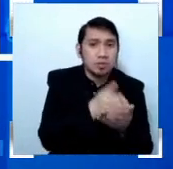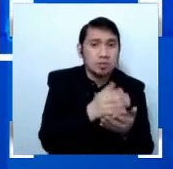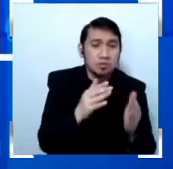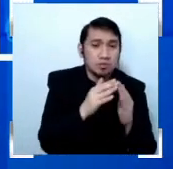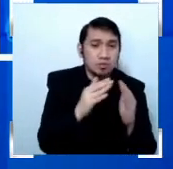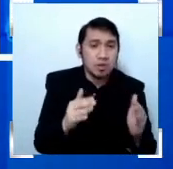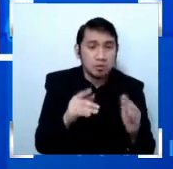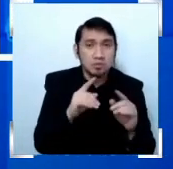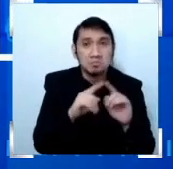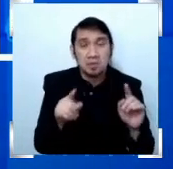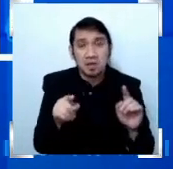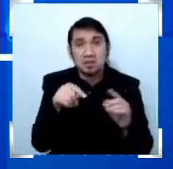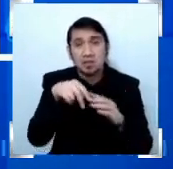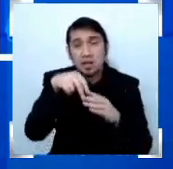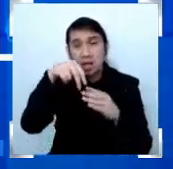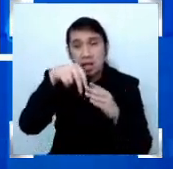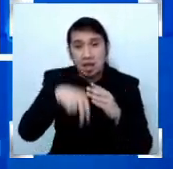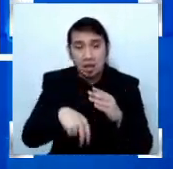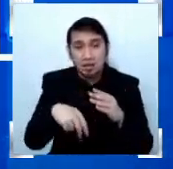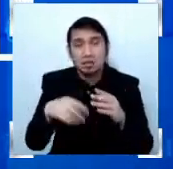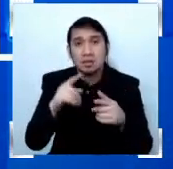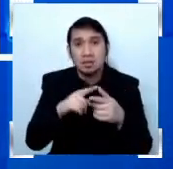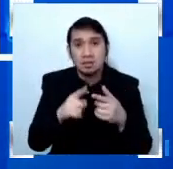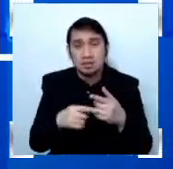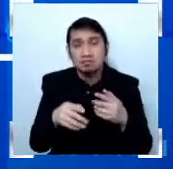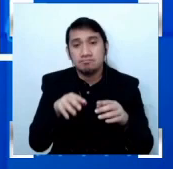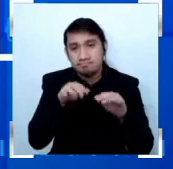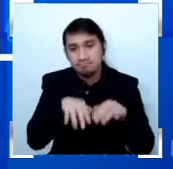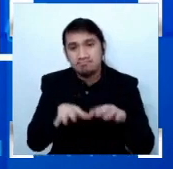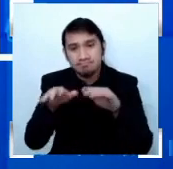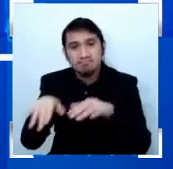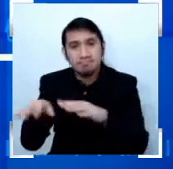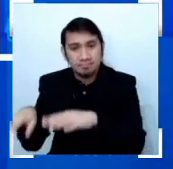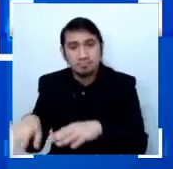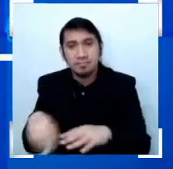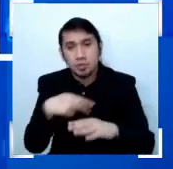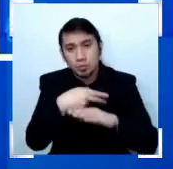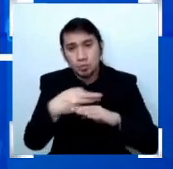daw ang biktima sa yero at tinangay nang rumaragas ang ilog.